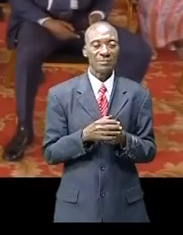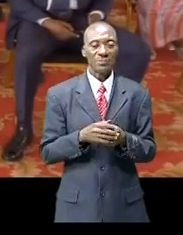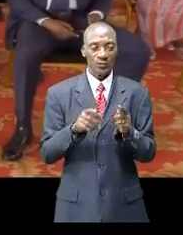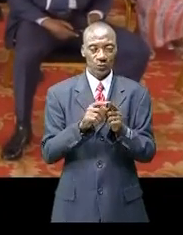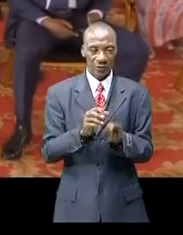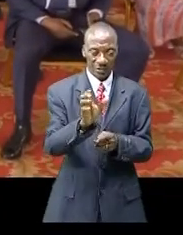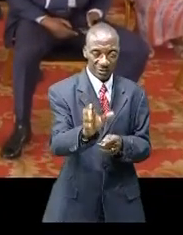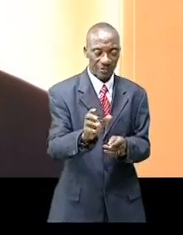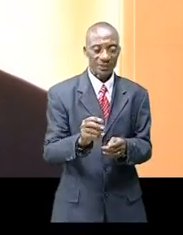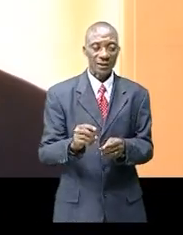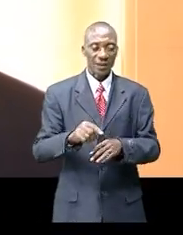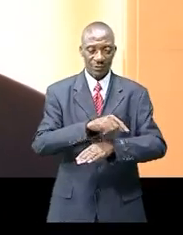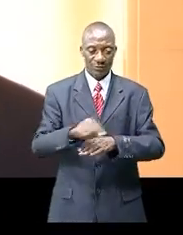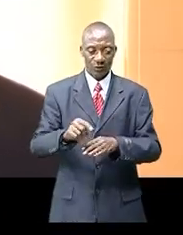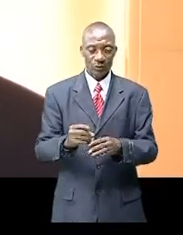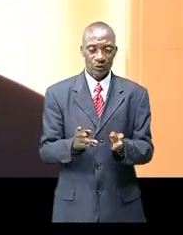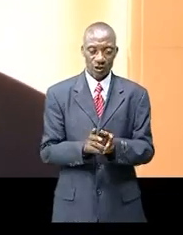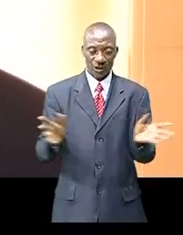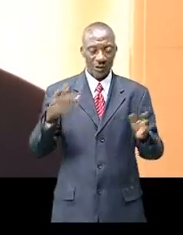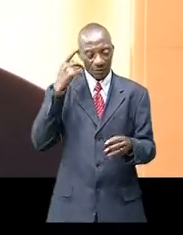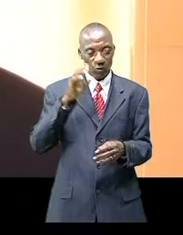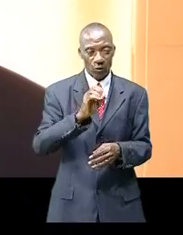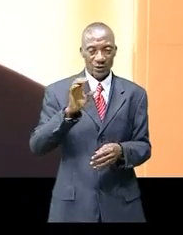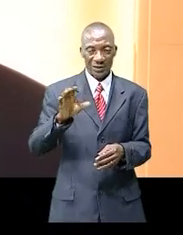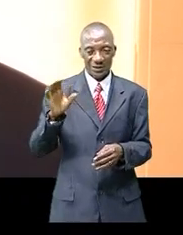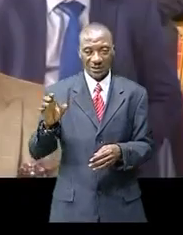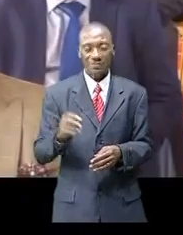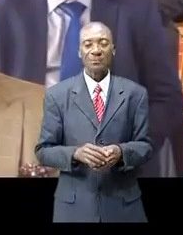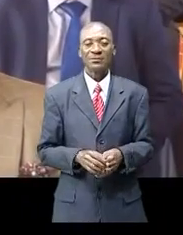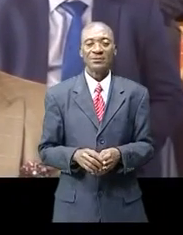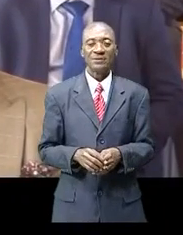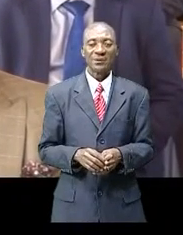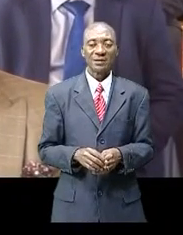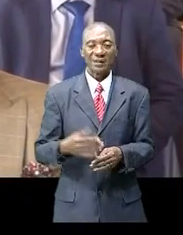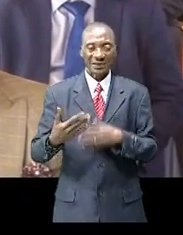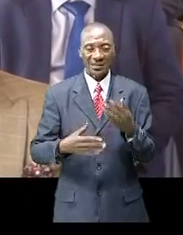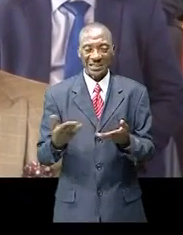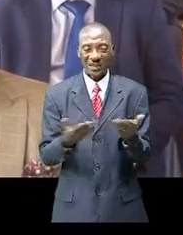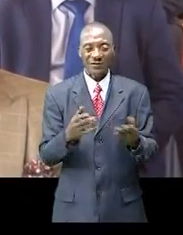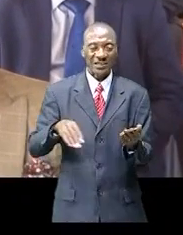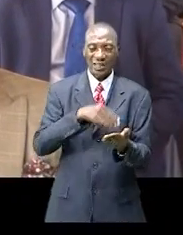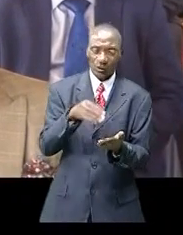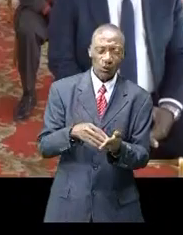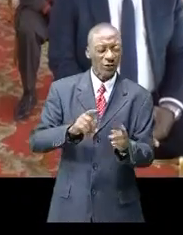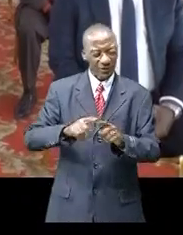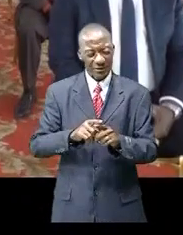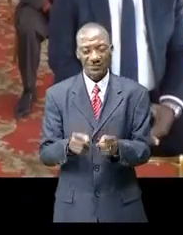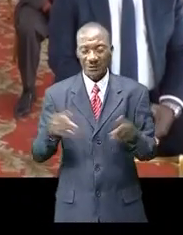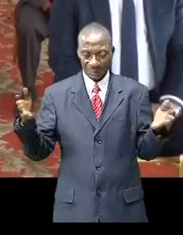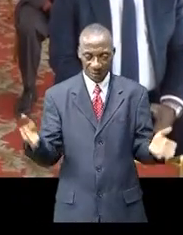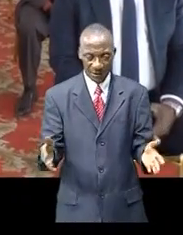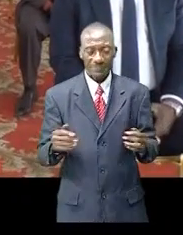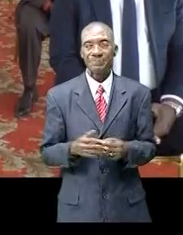direction générale de l'OCC et les départements centraux, ainsi que la direction provinciale de cet établissement public. La cérémonie du jour a